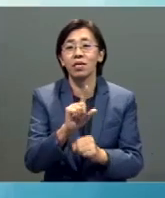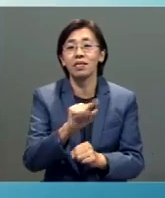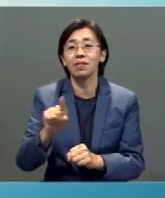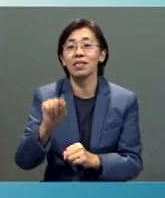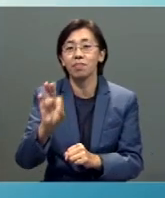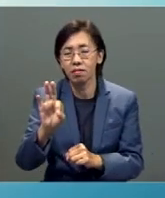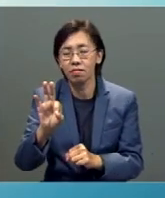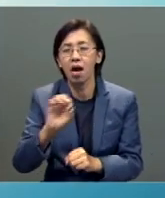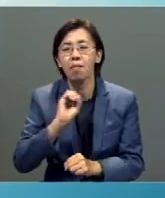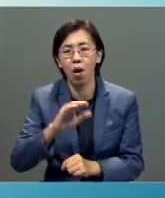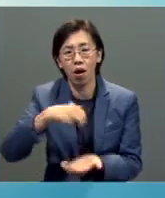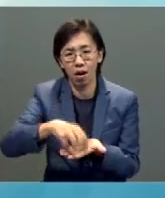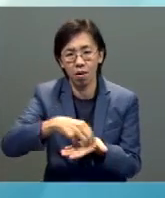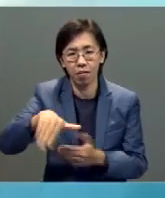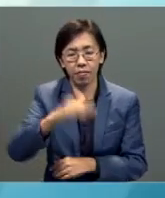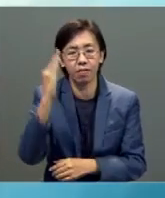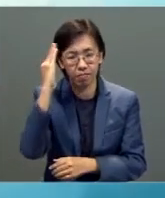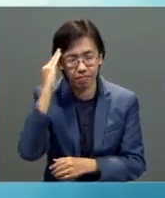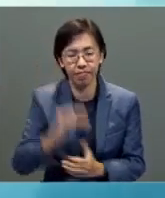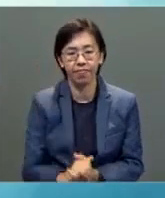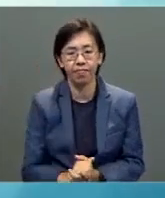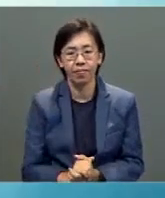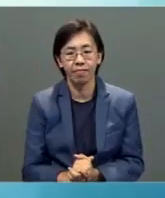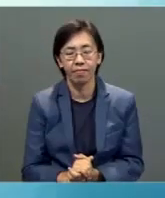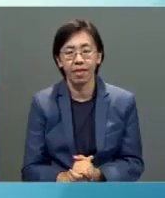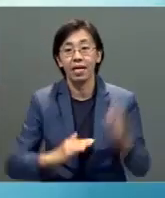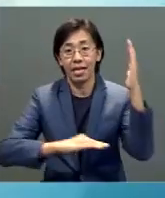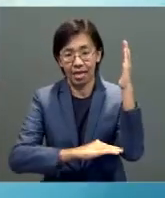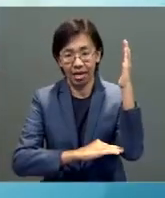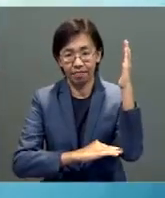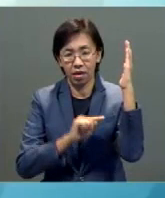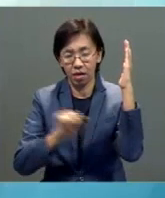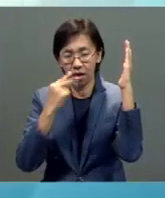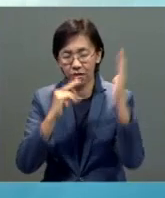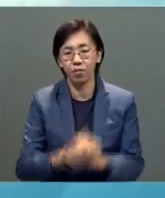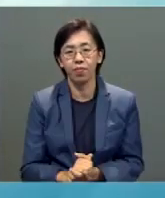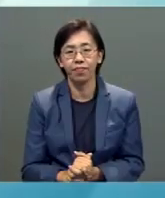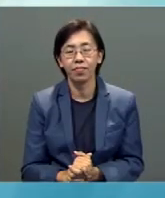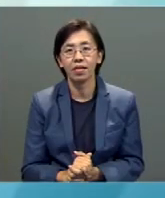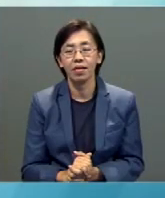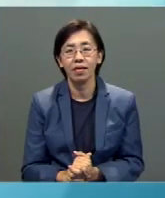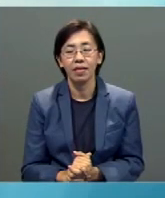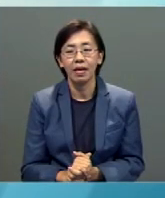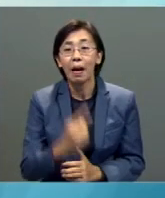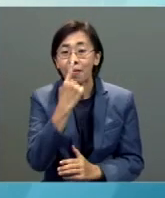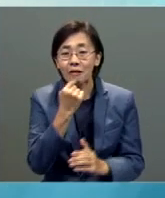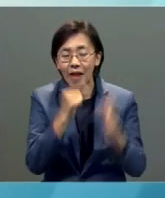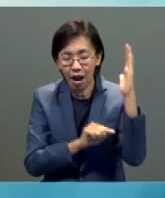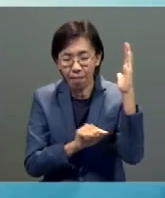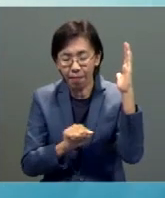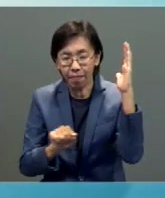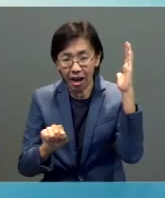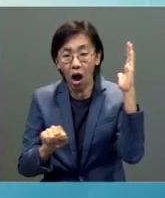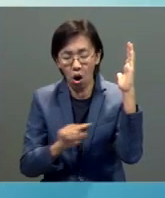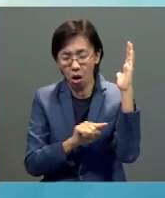ราบนะครับมาดูในกราฟที่จะเห็นว่า เส้นสีแดงนะครับ15รายลด